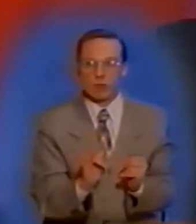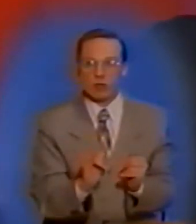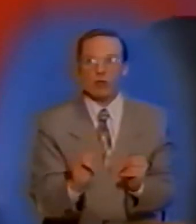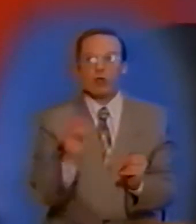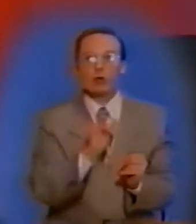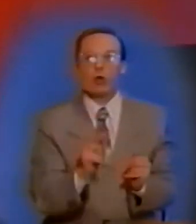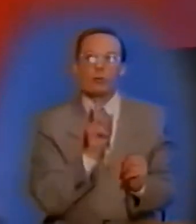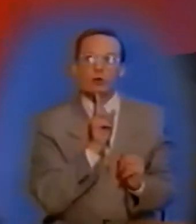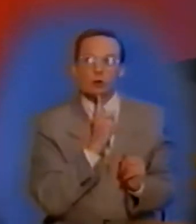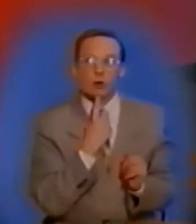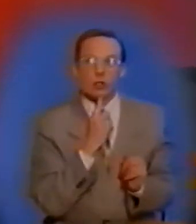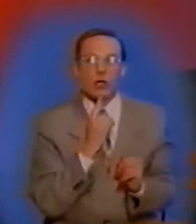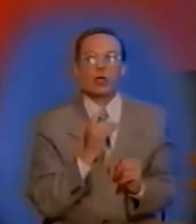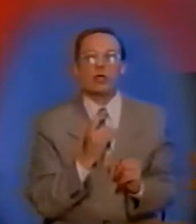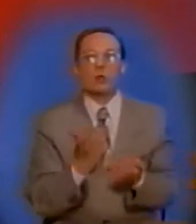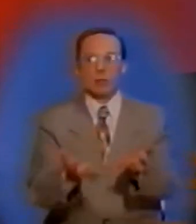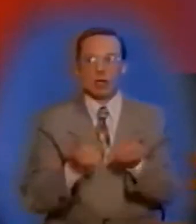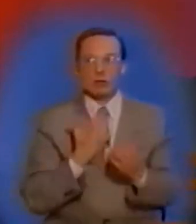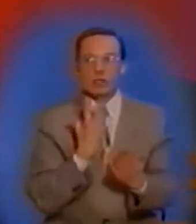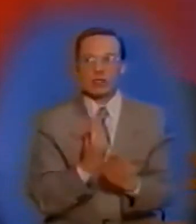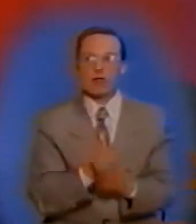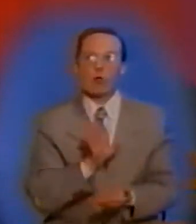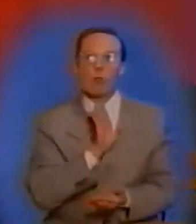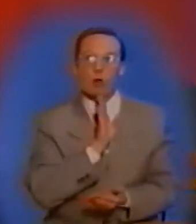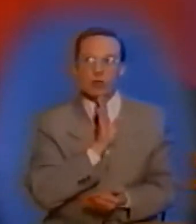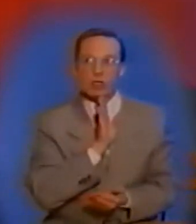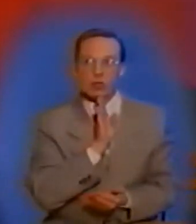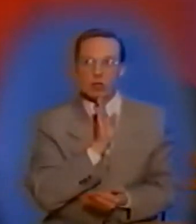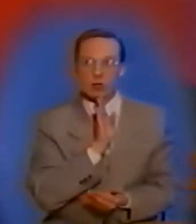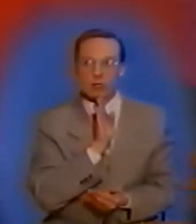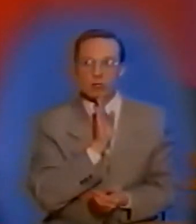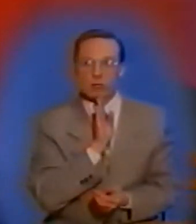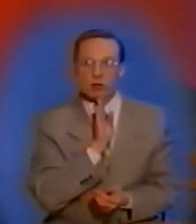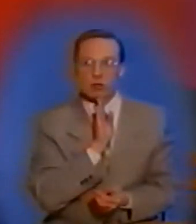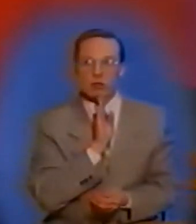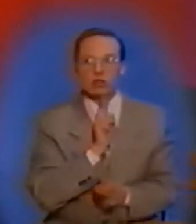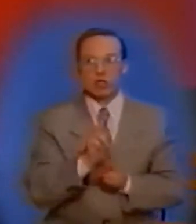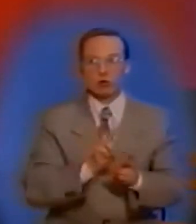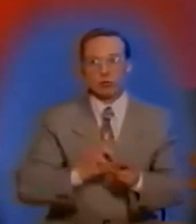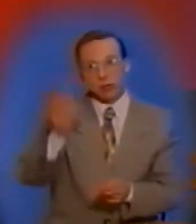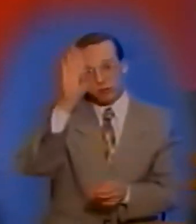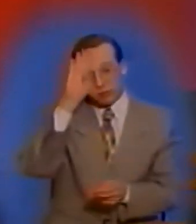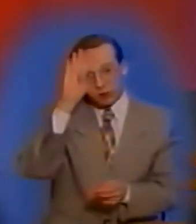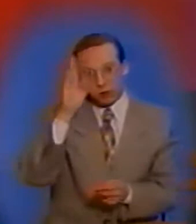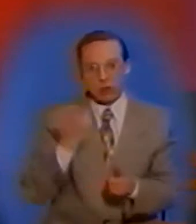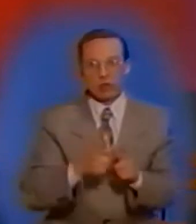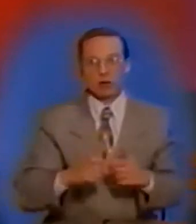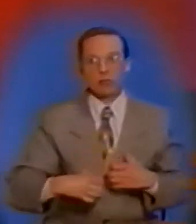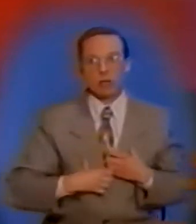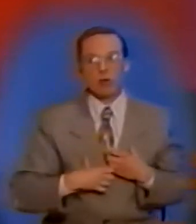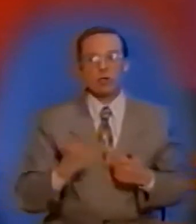kurioms sunkiai pavyksta priimti savo moterišką seksualumą vyrui. Dėl baimių,